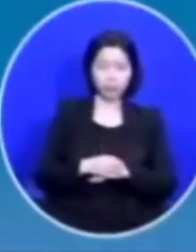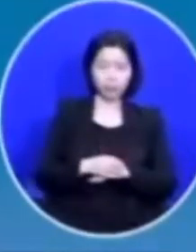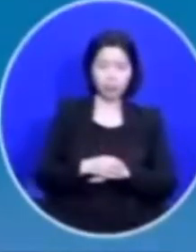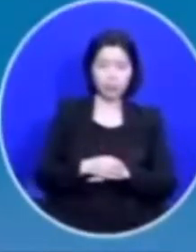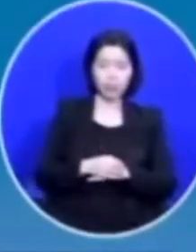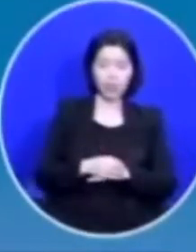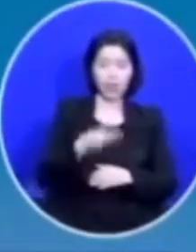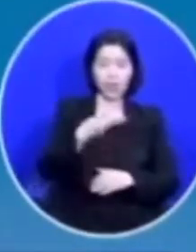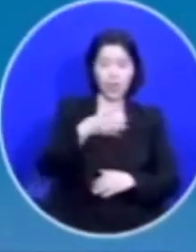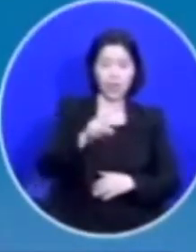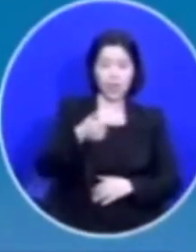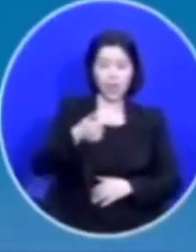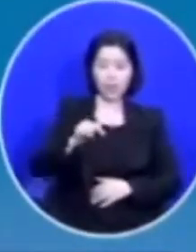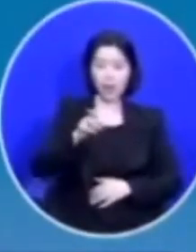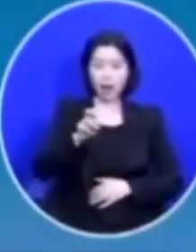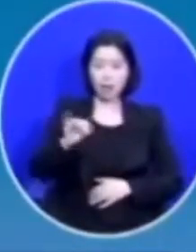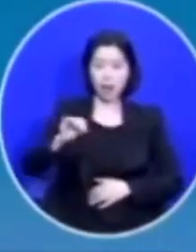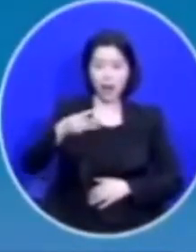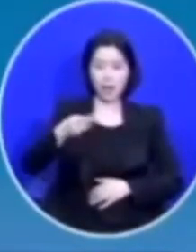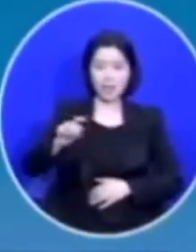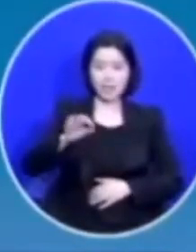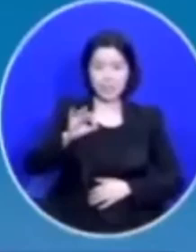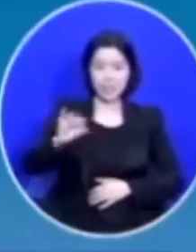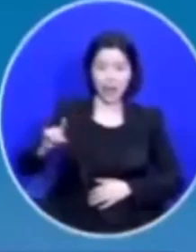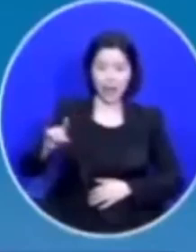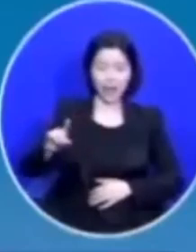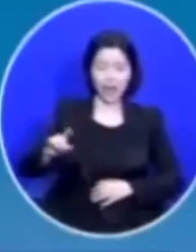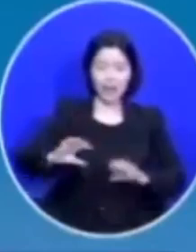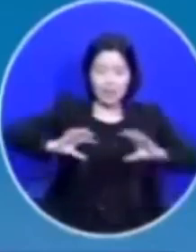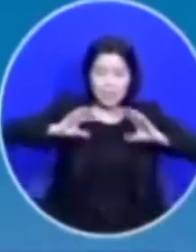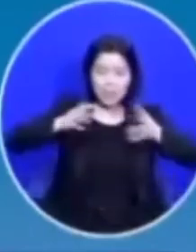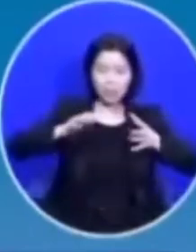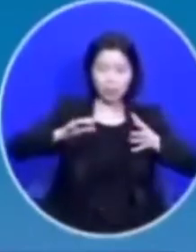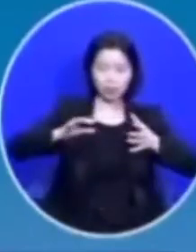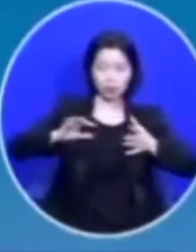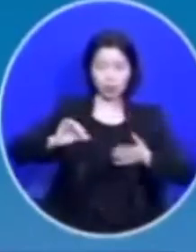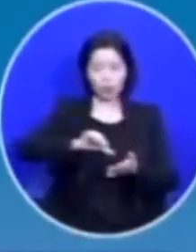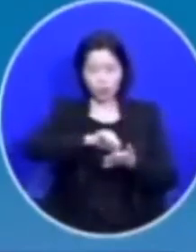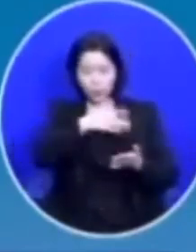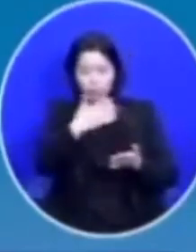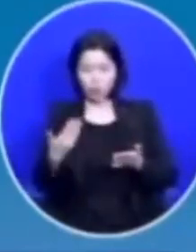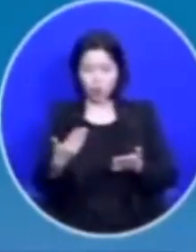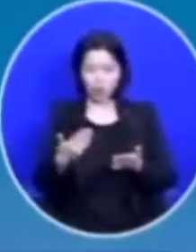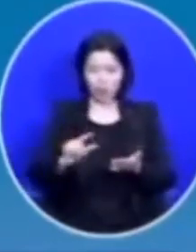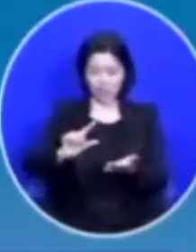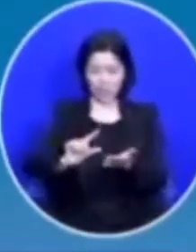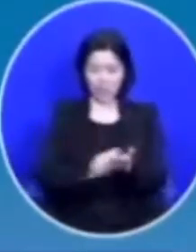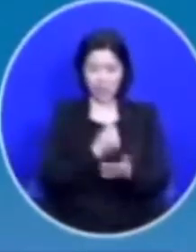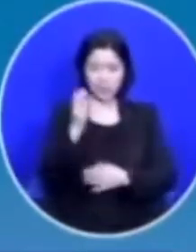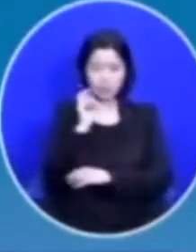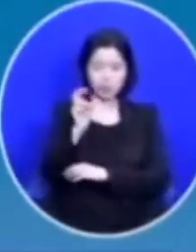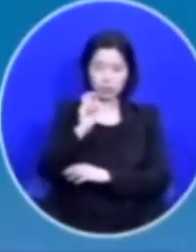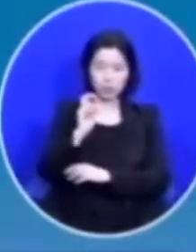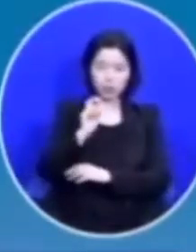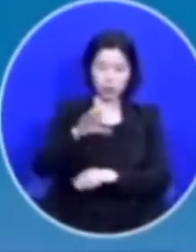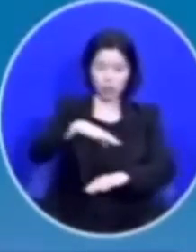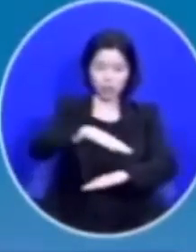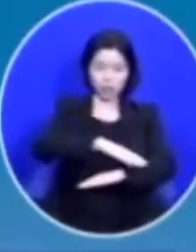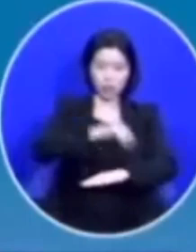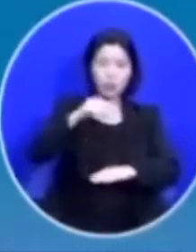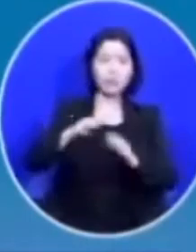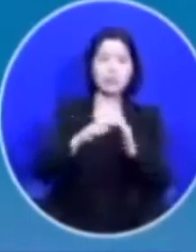레나 마리아 라고 세계적으로 유명한 가스펠 스윙어 아시죠 그는 스웨덴 사람입니다